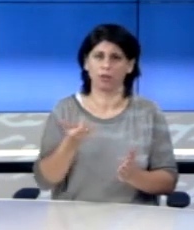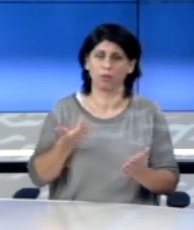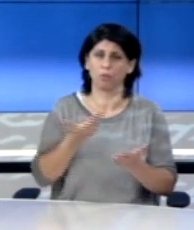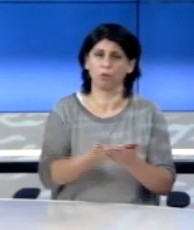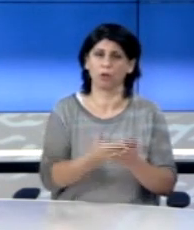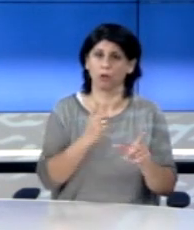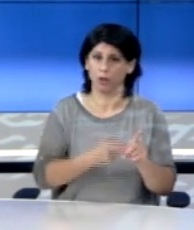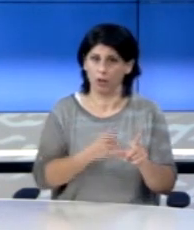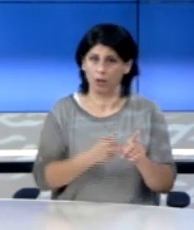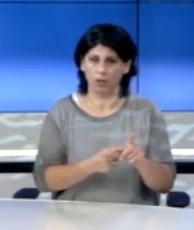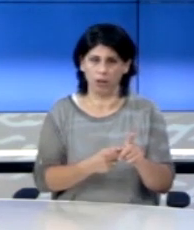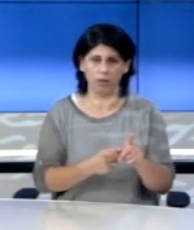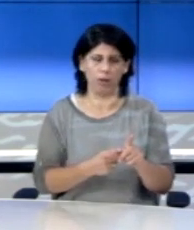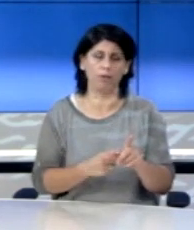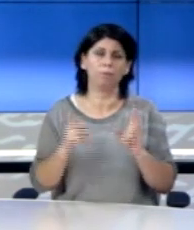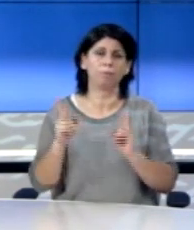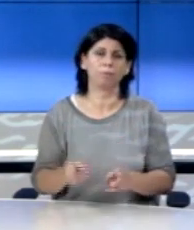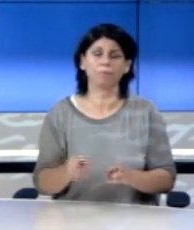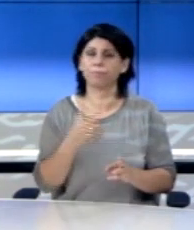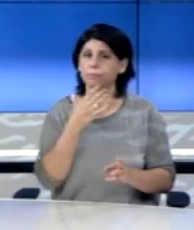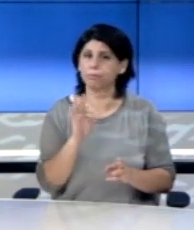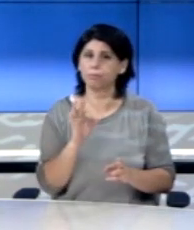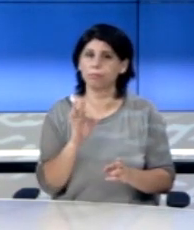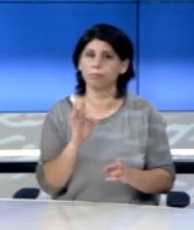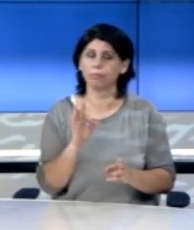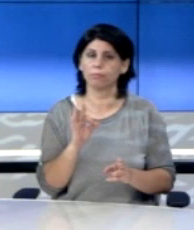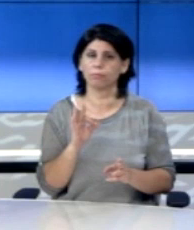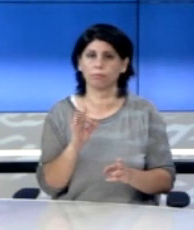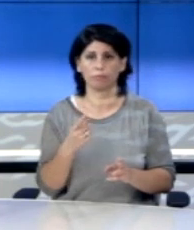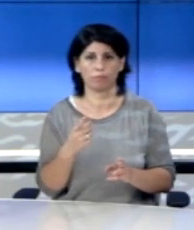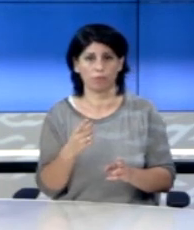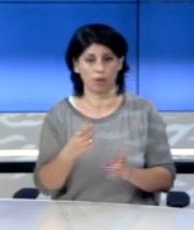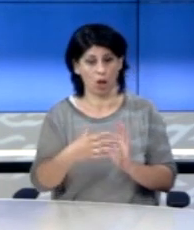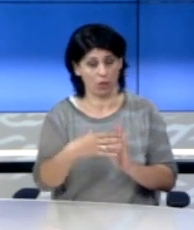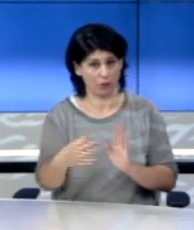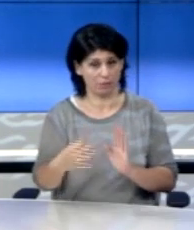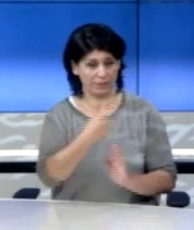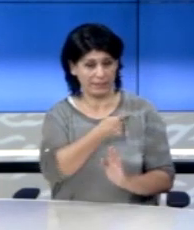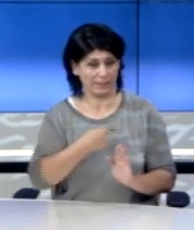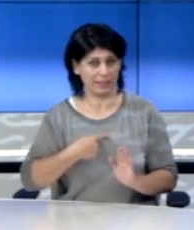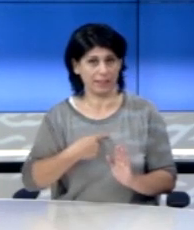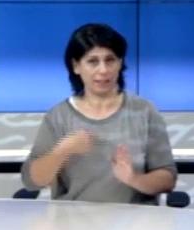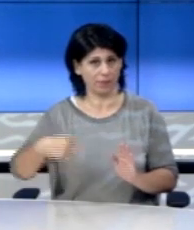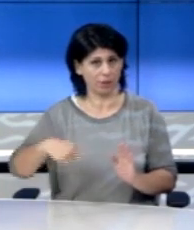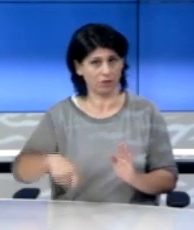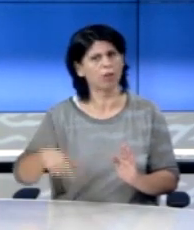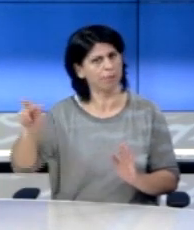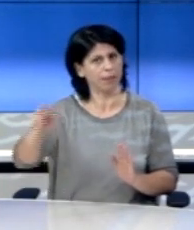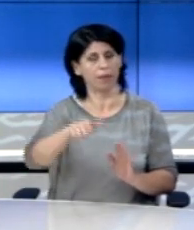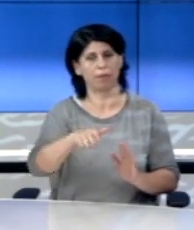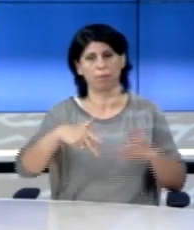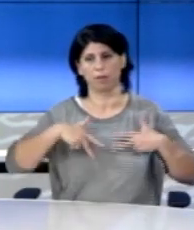το ΚΚΕ, να πάψει δηλαδή ο ορισμός της ηγεσίας των δικαστηρίων από την εκάστοτε